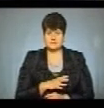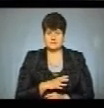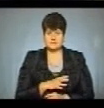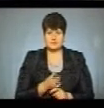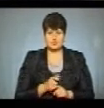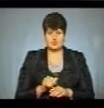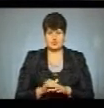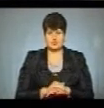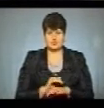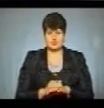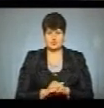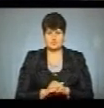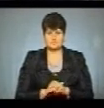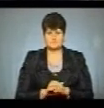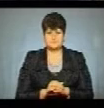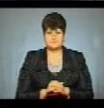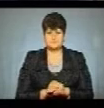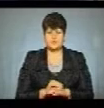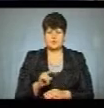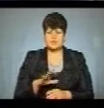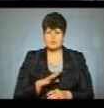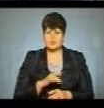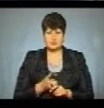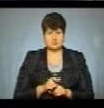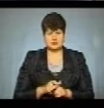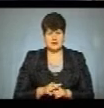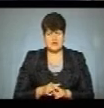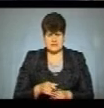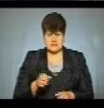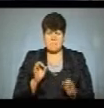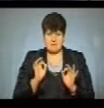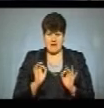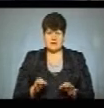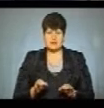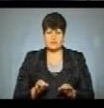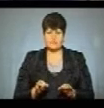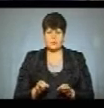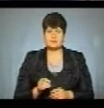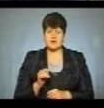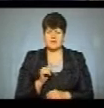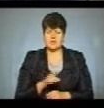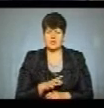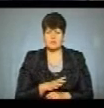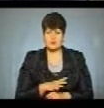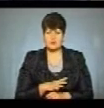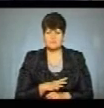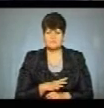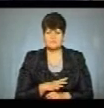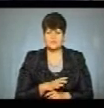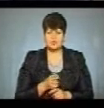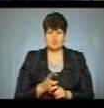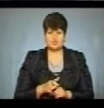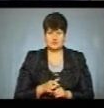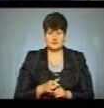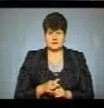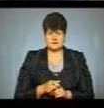дуже доброю, вона була дуже справедливою, вона була дуже